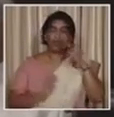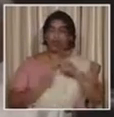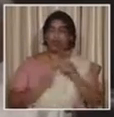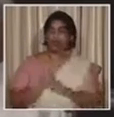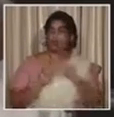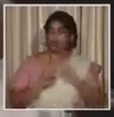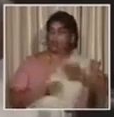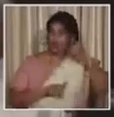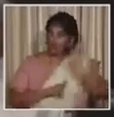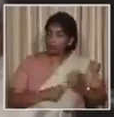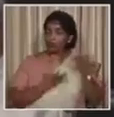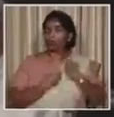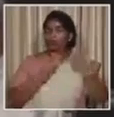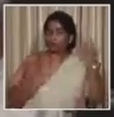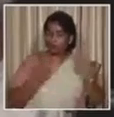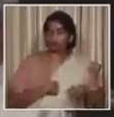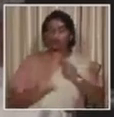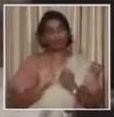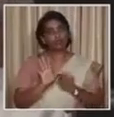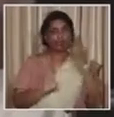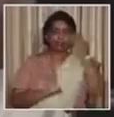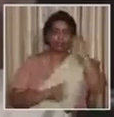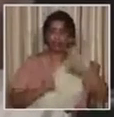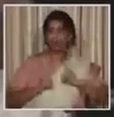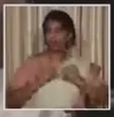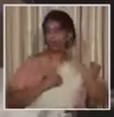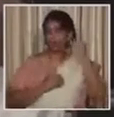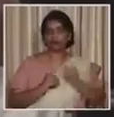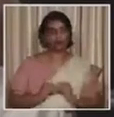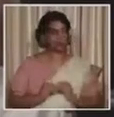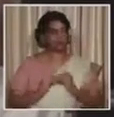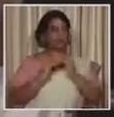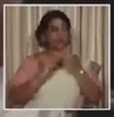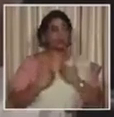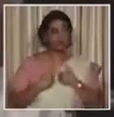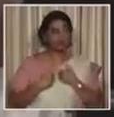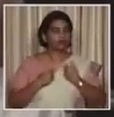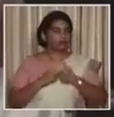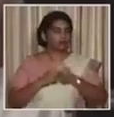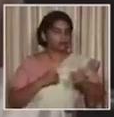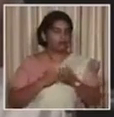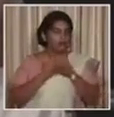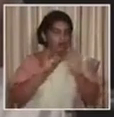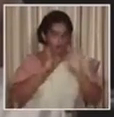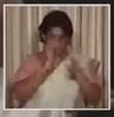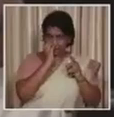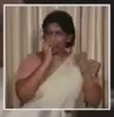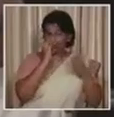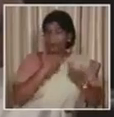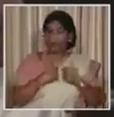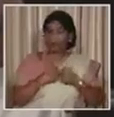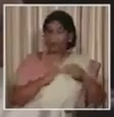IMF එකඟතාවය ලැබීමත් සමගම තරුණ තරුවන්ගේ අනාගතය ගොඩනංවන්නට අපට මාවතක් විවෘත වී තියෙනවා